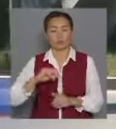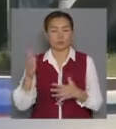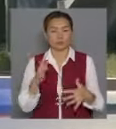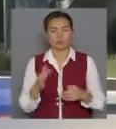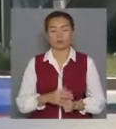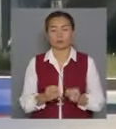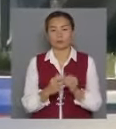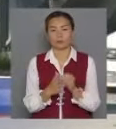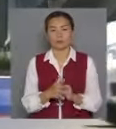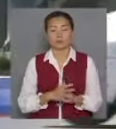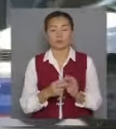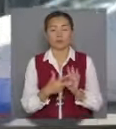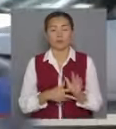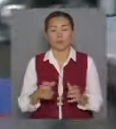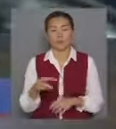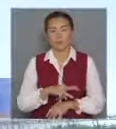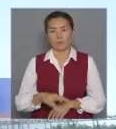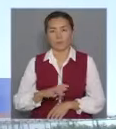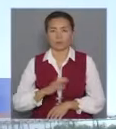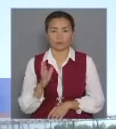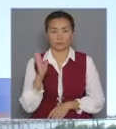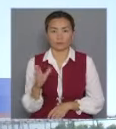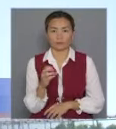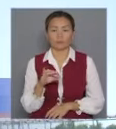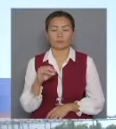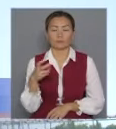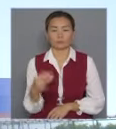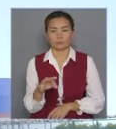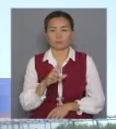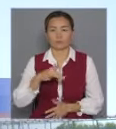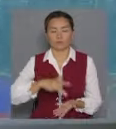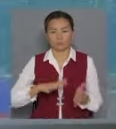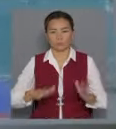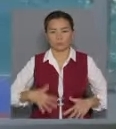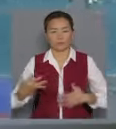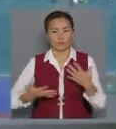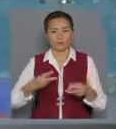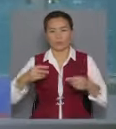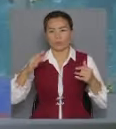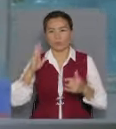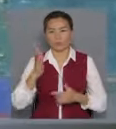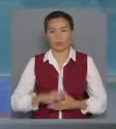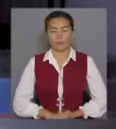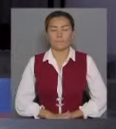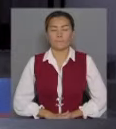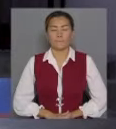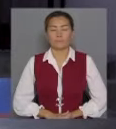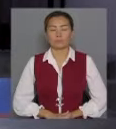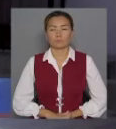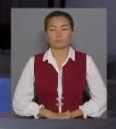екпіні 15-18 метр секундқа күшейеді. Оңтүстікте және облыс орталығында шаңды дауыл соғады.